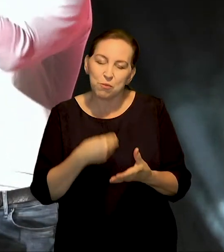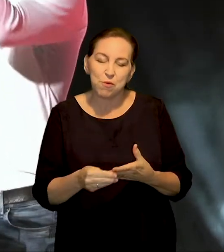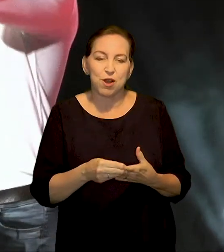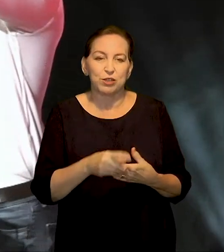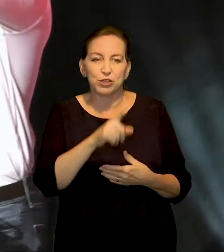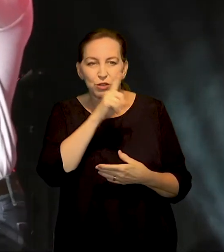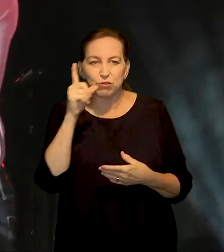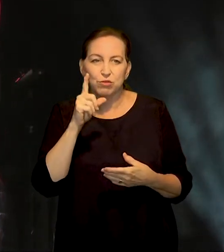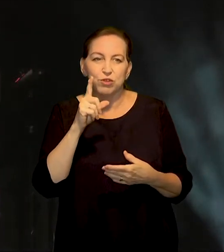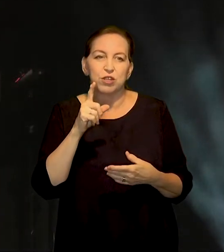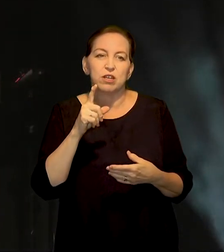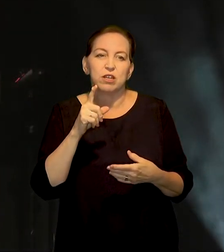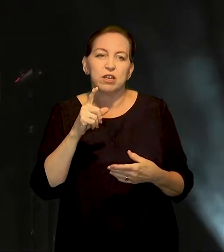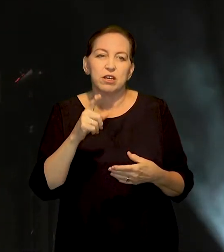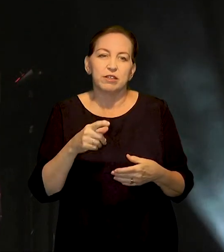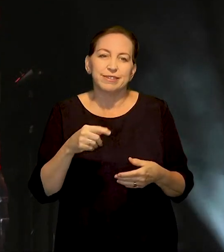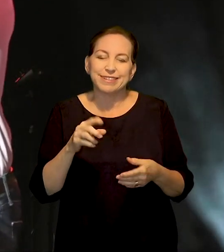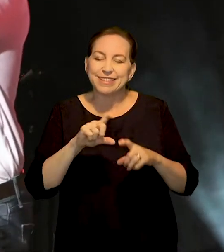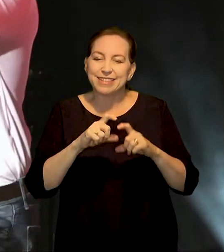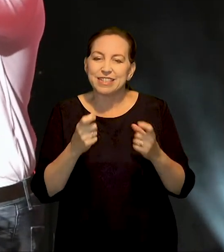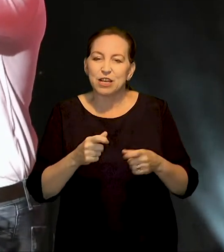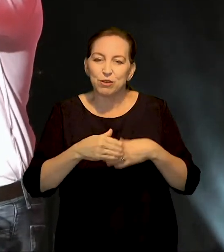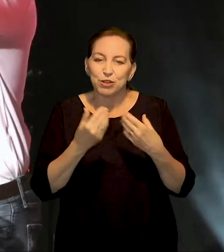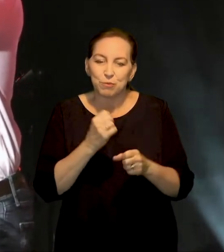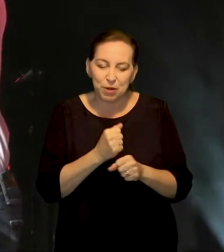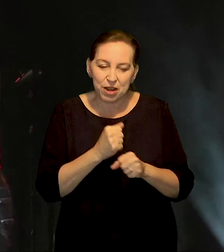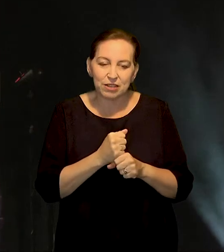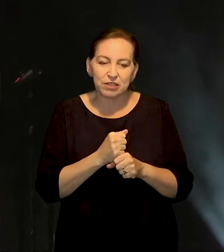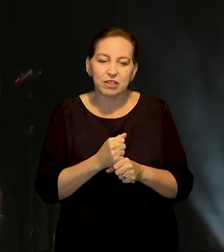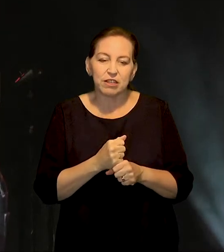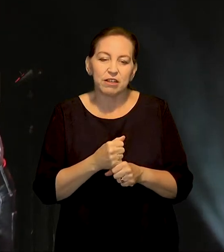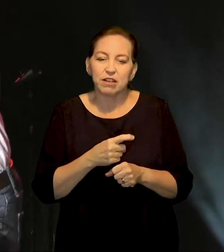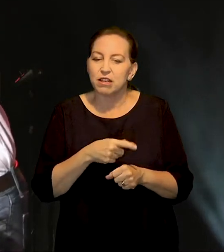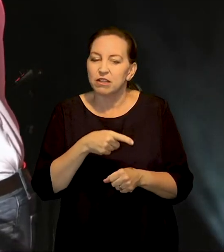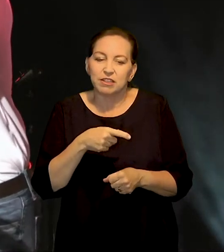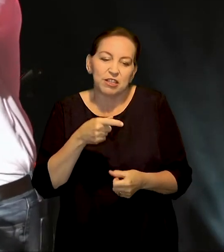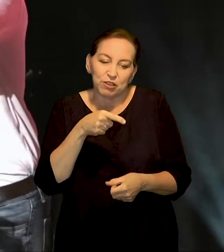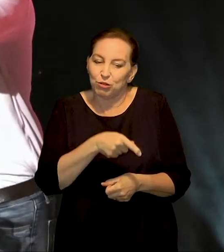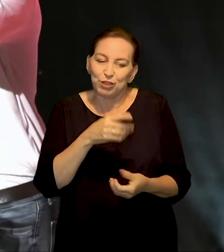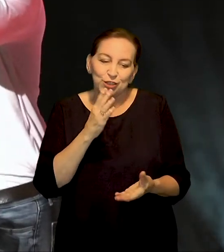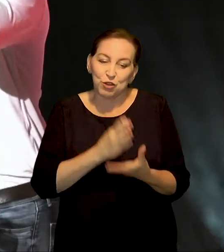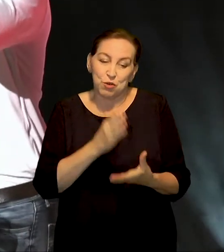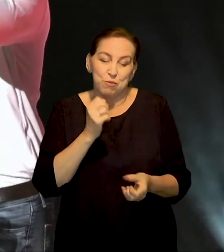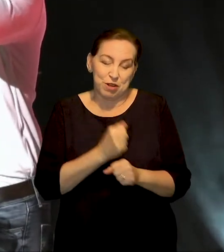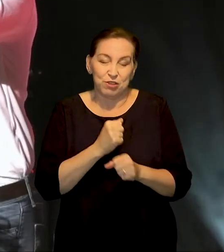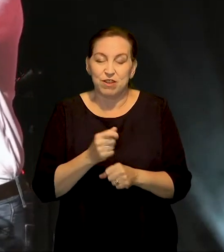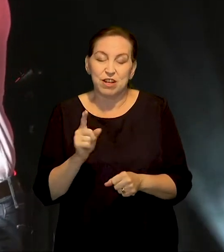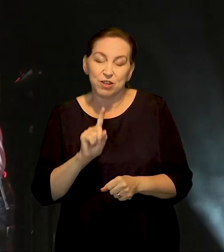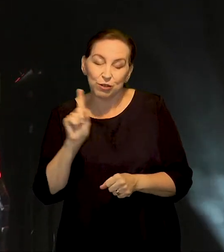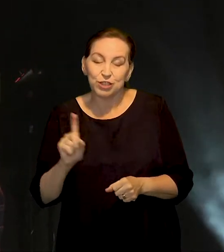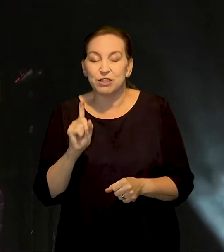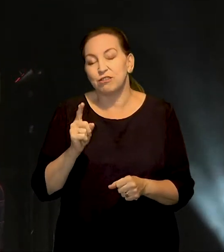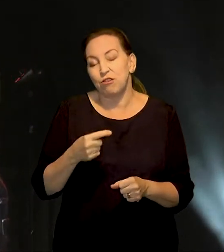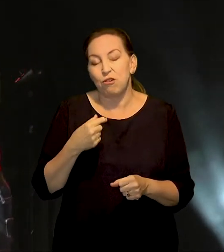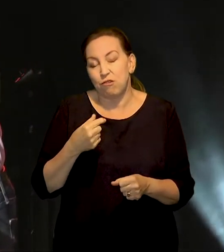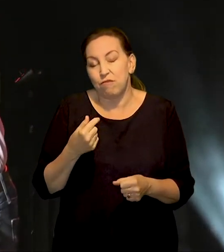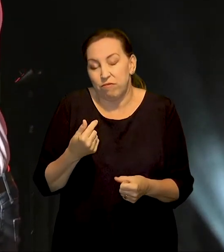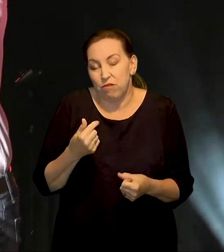Wiem, że nie macie. Jestem tylko człowiekiem. Ale patrząc z perspektywy Królestwa Bożego na